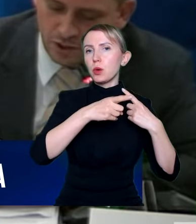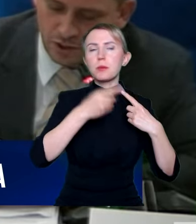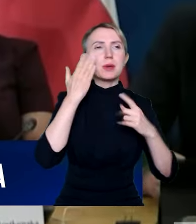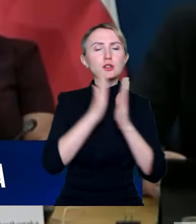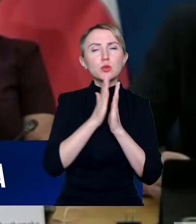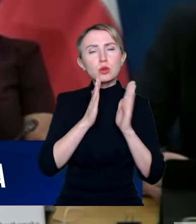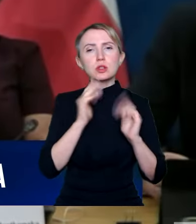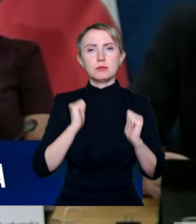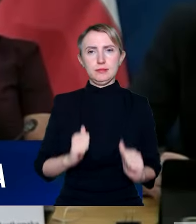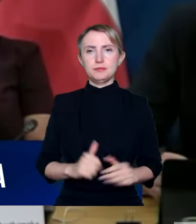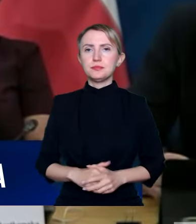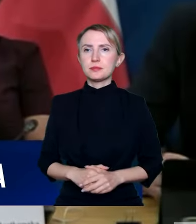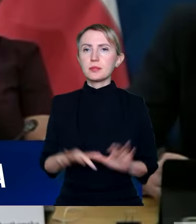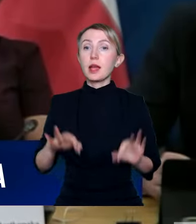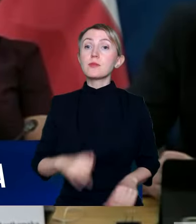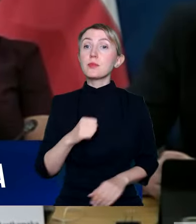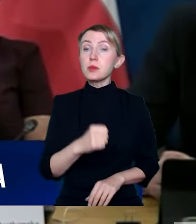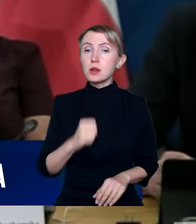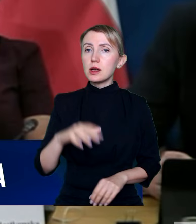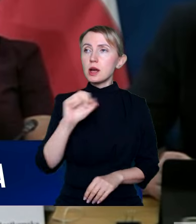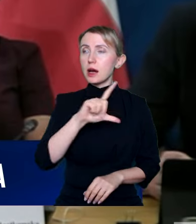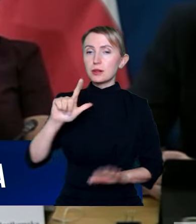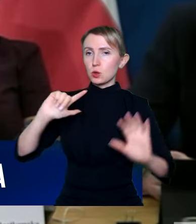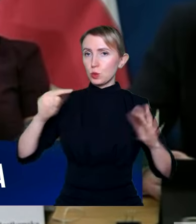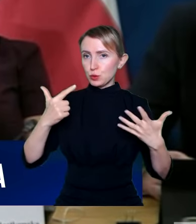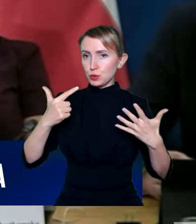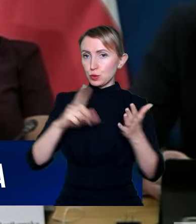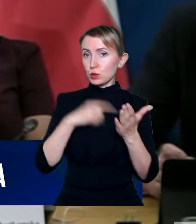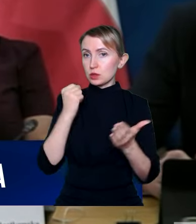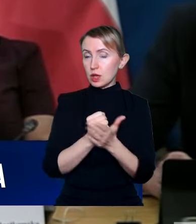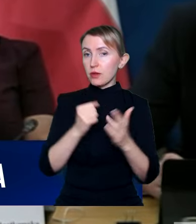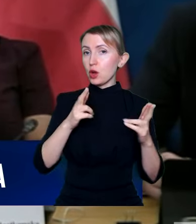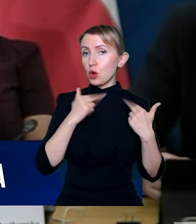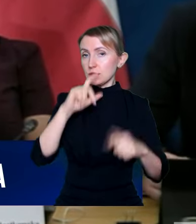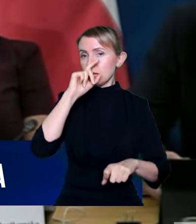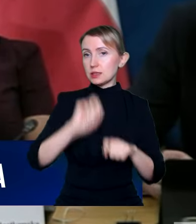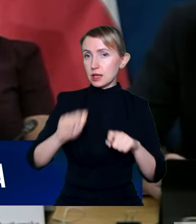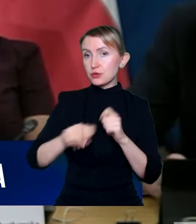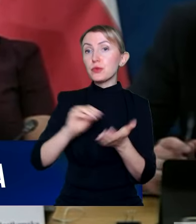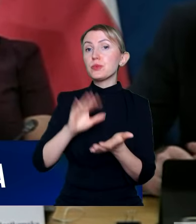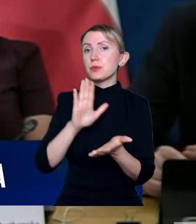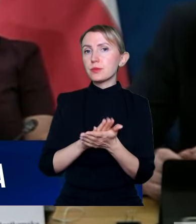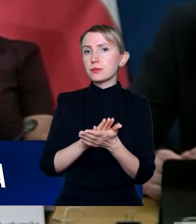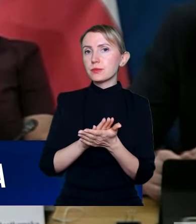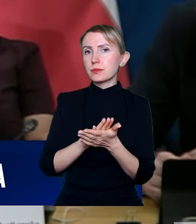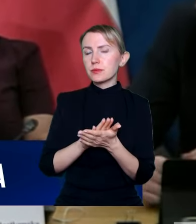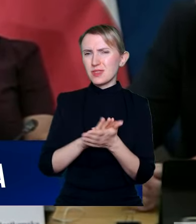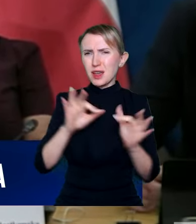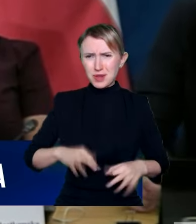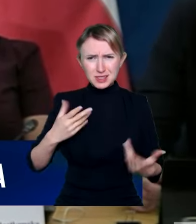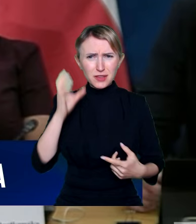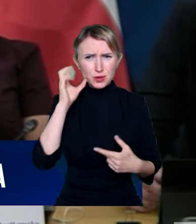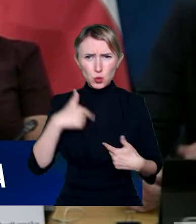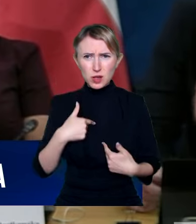Dobrze, panie pośle, artykuł 7 ustawy o komisji śledczej mówi... Ale czy chce pan posłuchać, bo ja